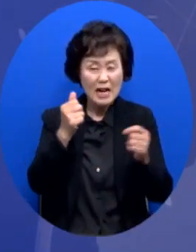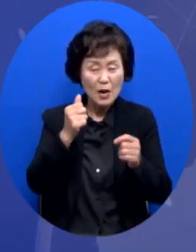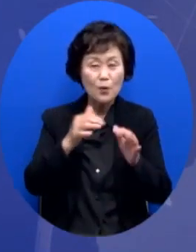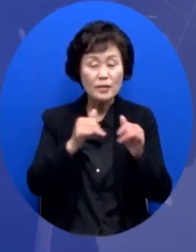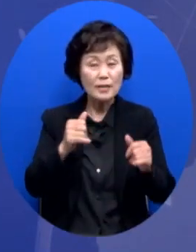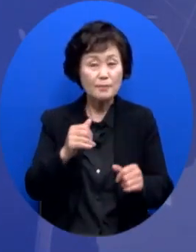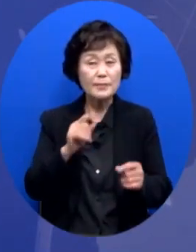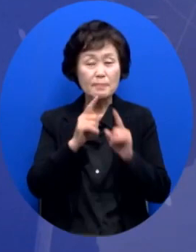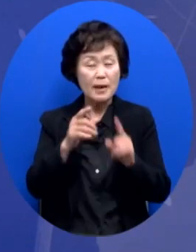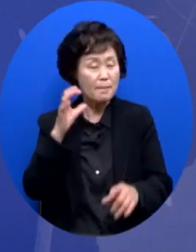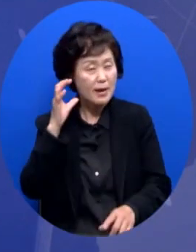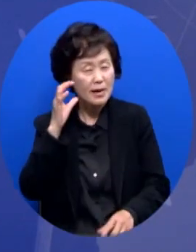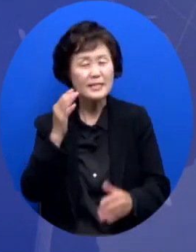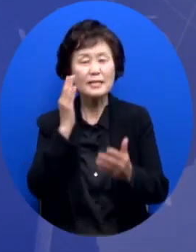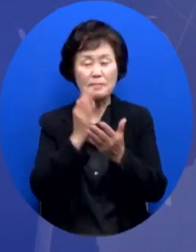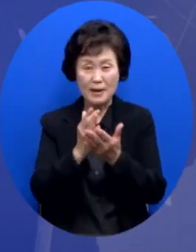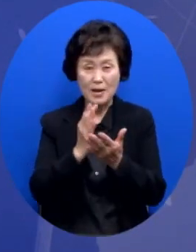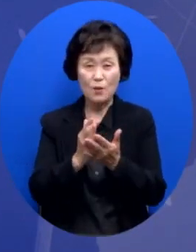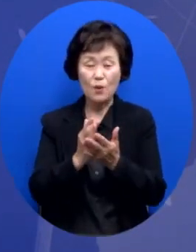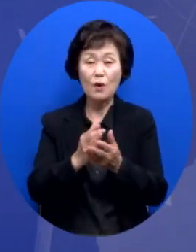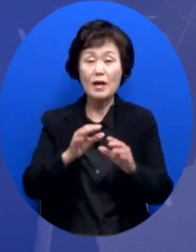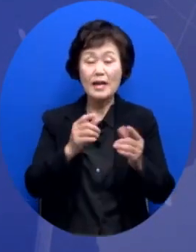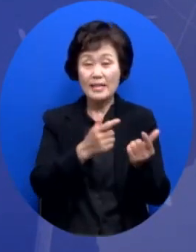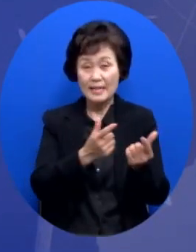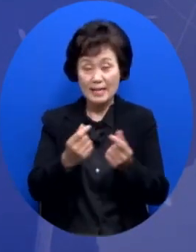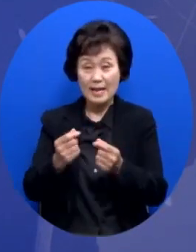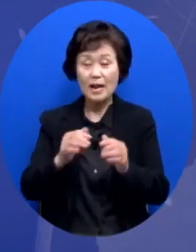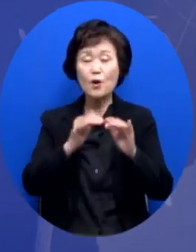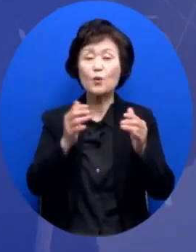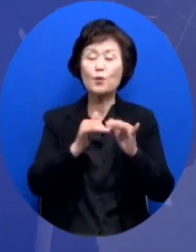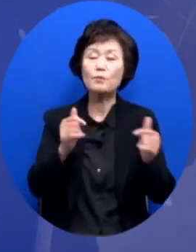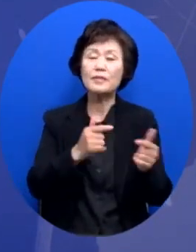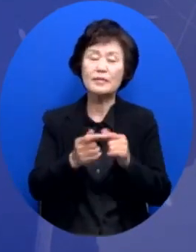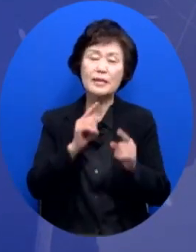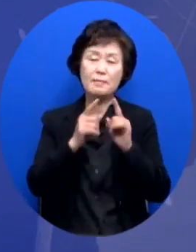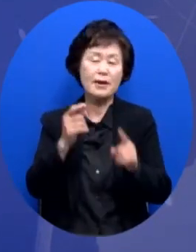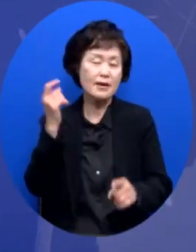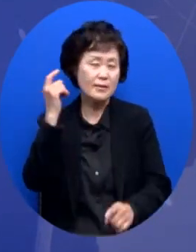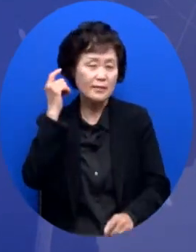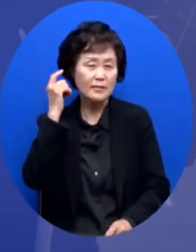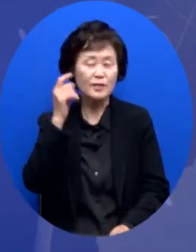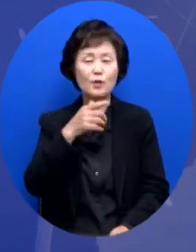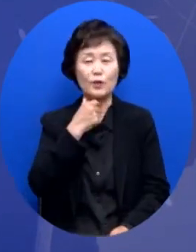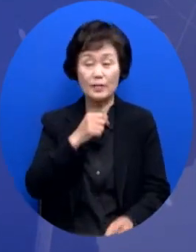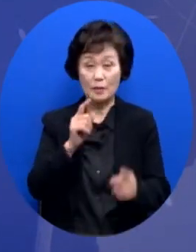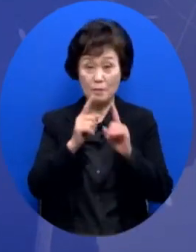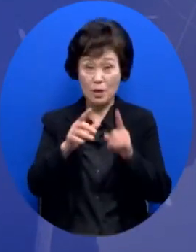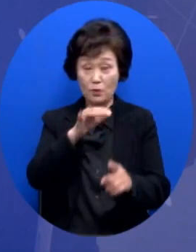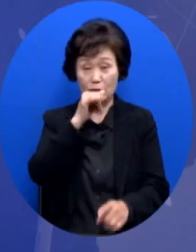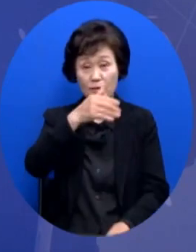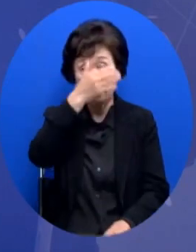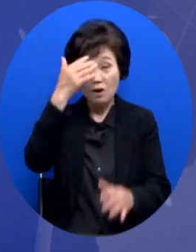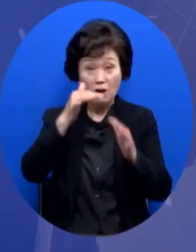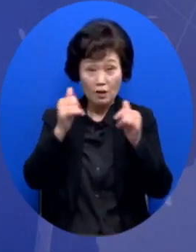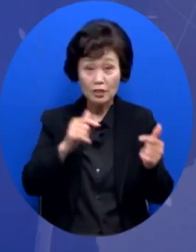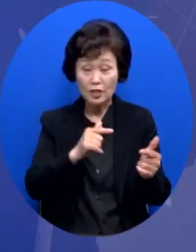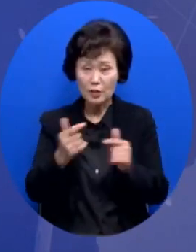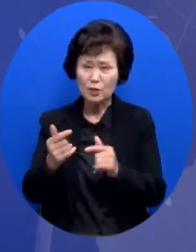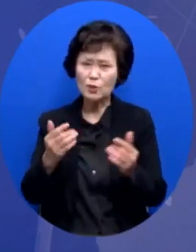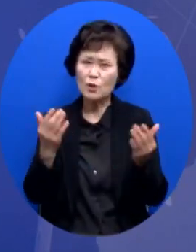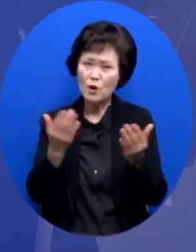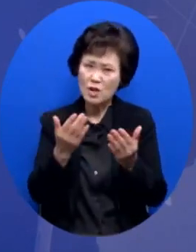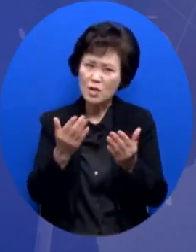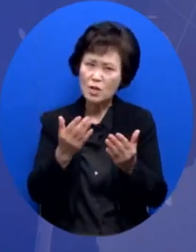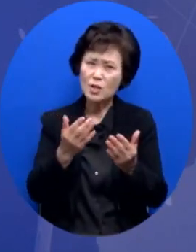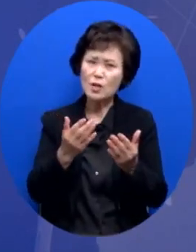국민의 목소리를 들었으면 좋겠다고 이야기하면서 청년들도 자신들의 노력으로 직업도 얻고 결혼도 하며 집도 살